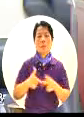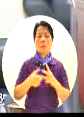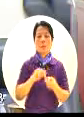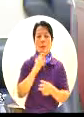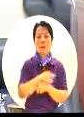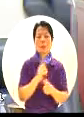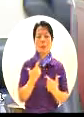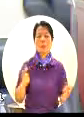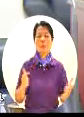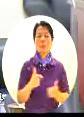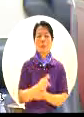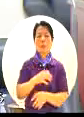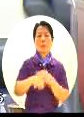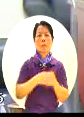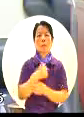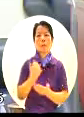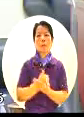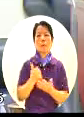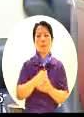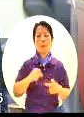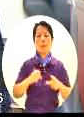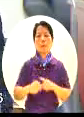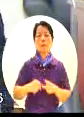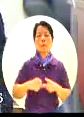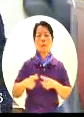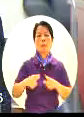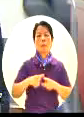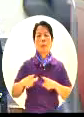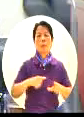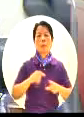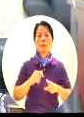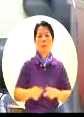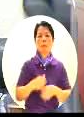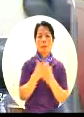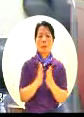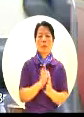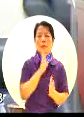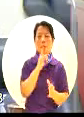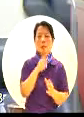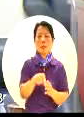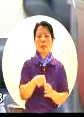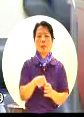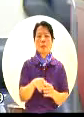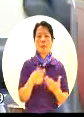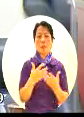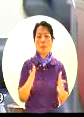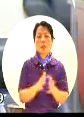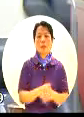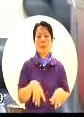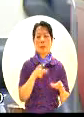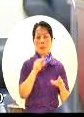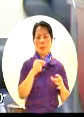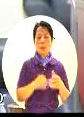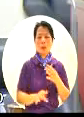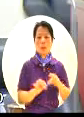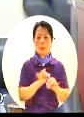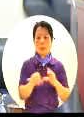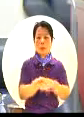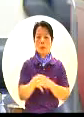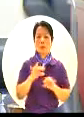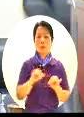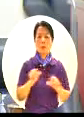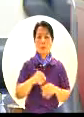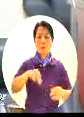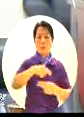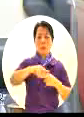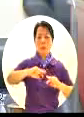功能经贸园区现在已经重新做一个那个建蔽率跟容积率的调整哈，我相信我